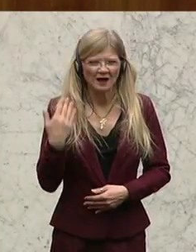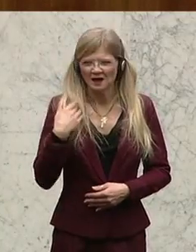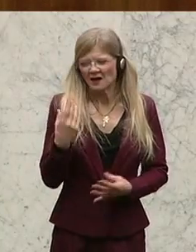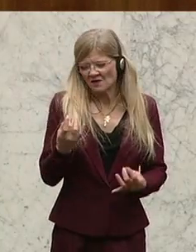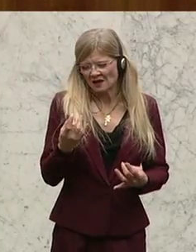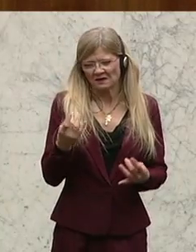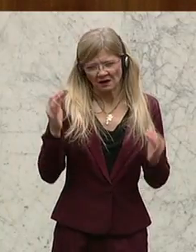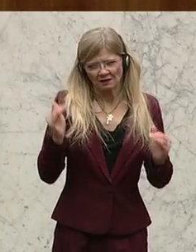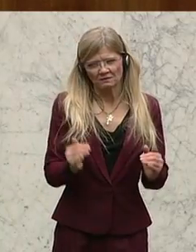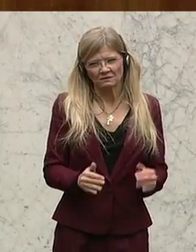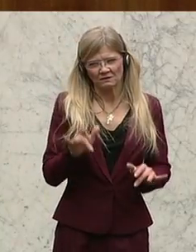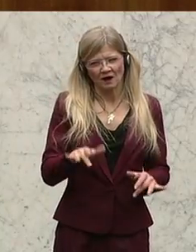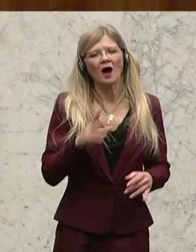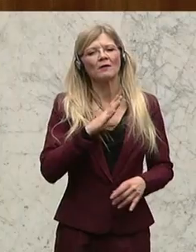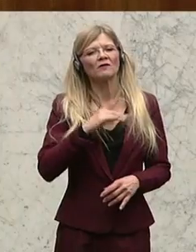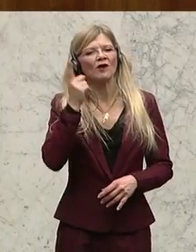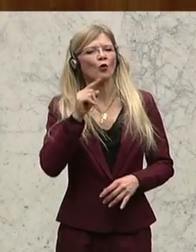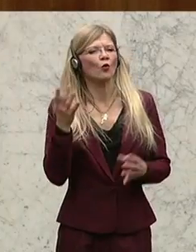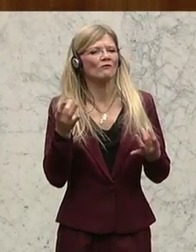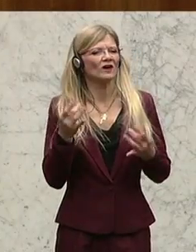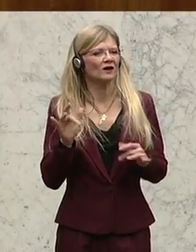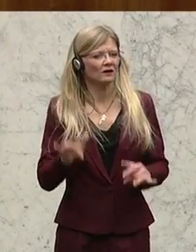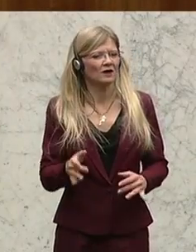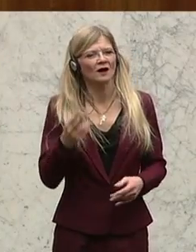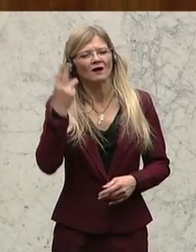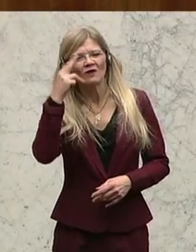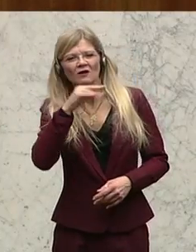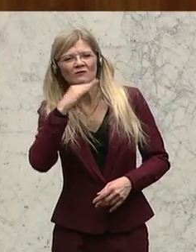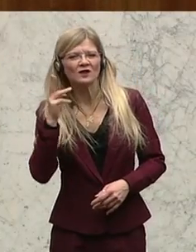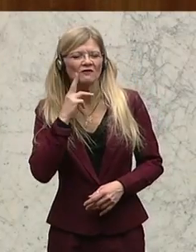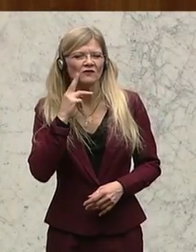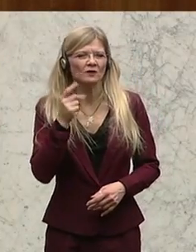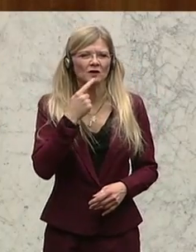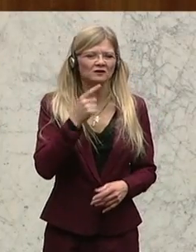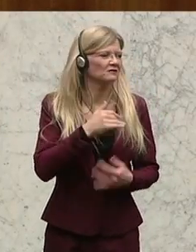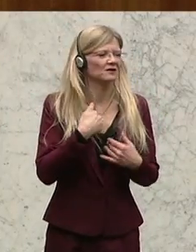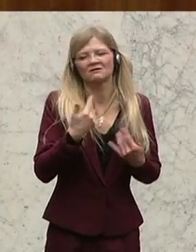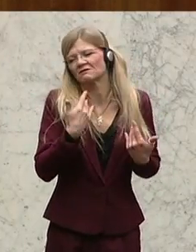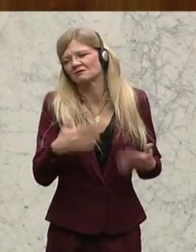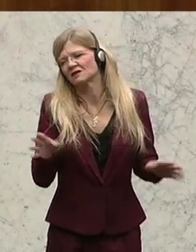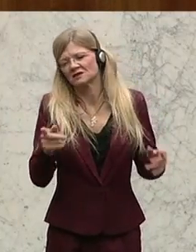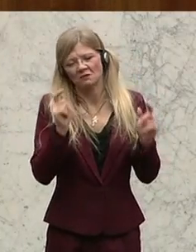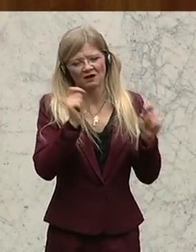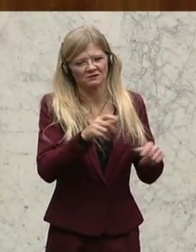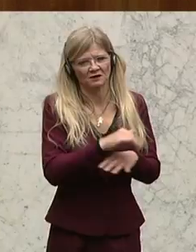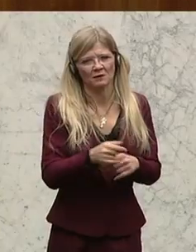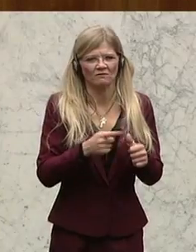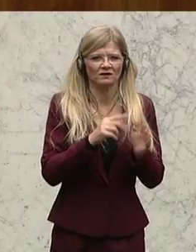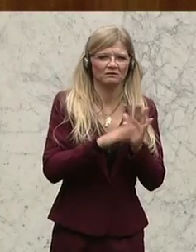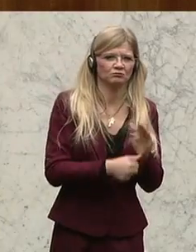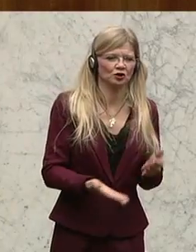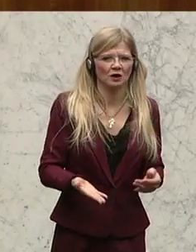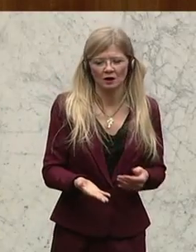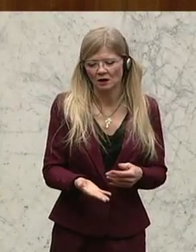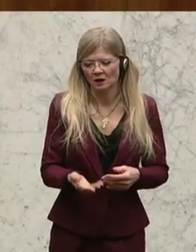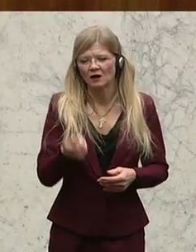warum weniger Anzeigen? Weil sich viele Firmen sagen, ich mache keine Anzeige mehr, zum Beispiel bei einem Diebstahl,